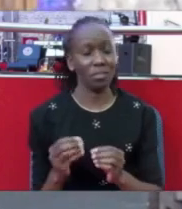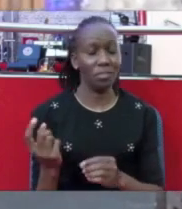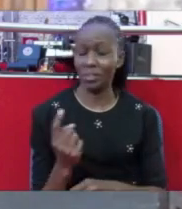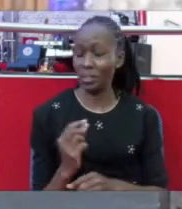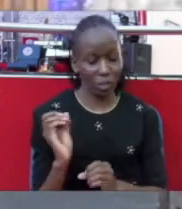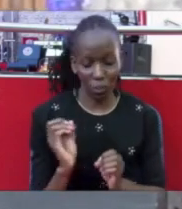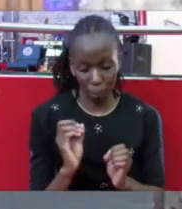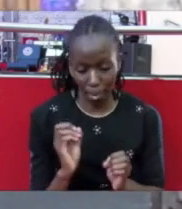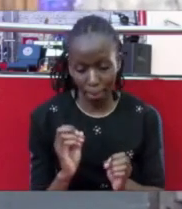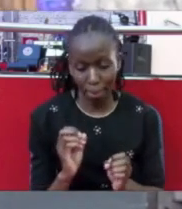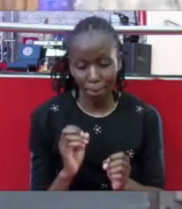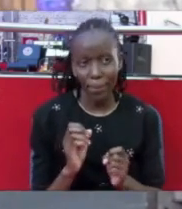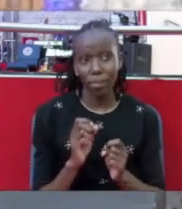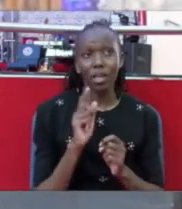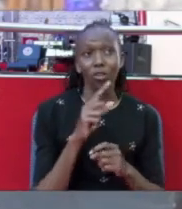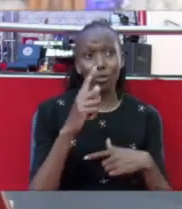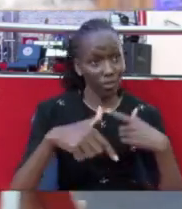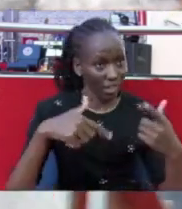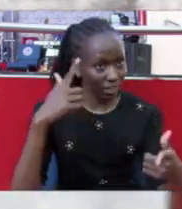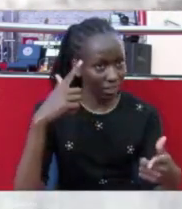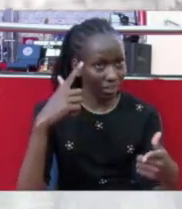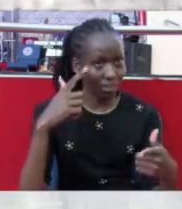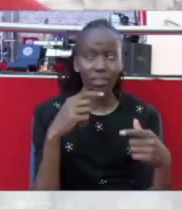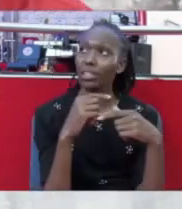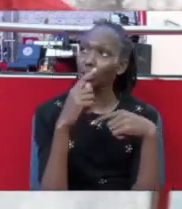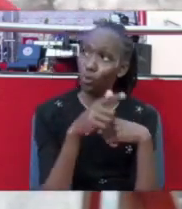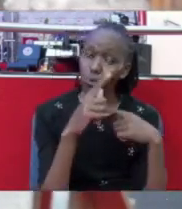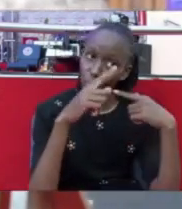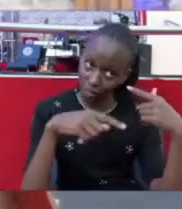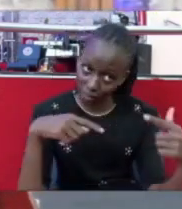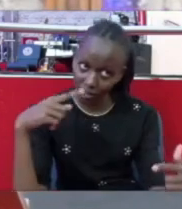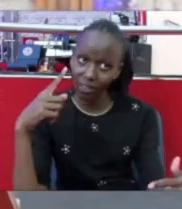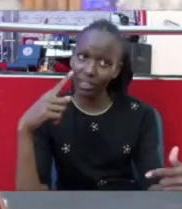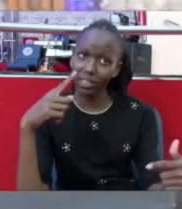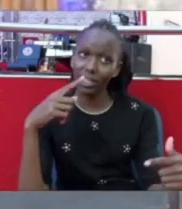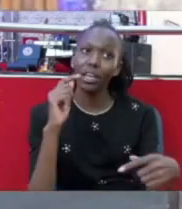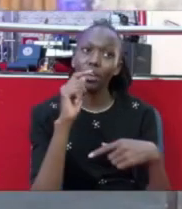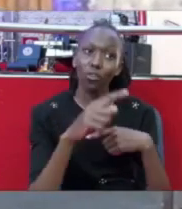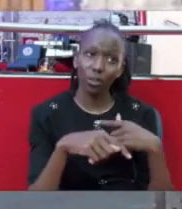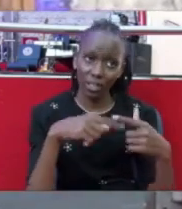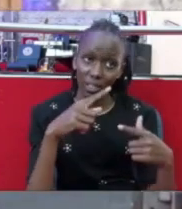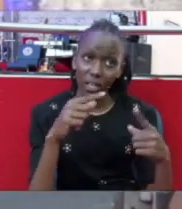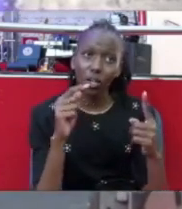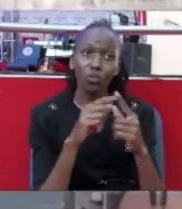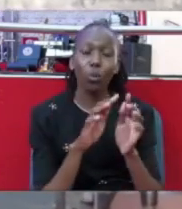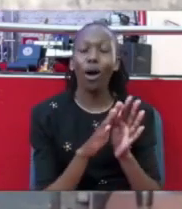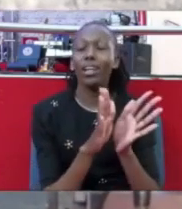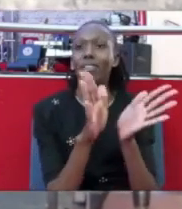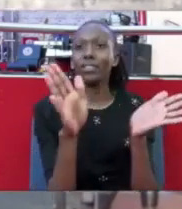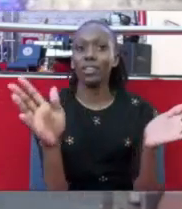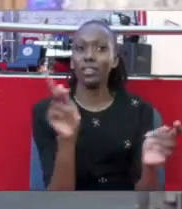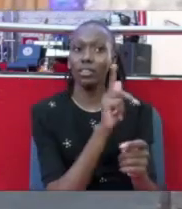kufanya chochote. You prosper, you have things. Unanawiri unakuwa na vitu. To advance God's kingdom on ili earth. Ili